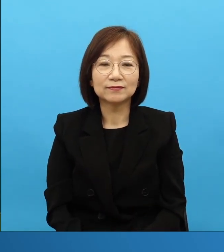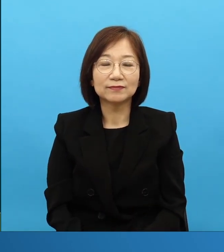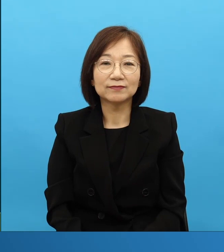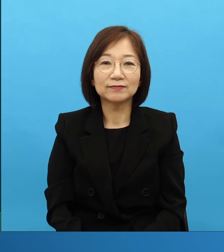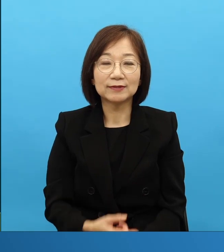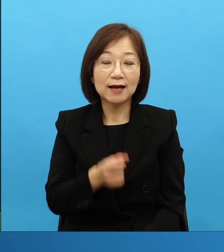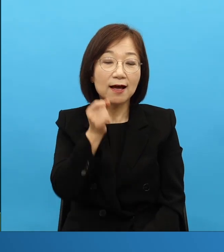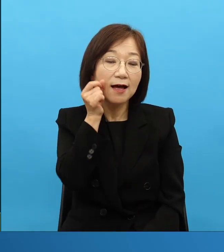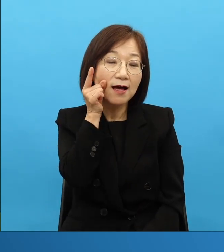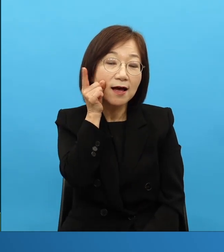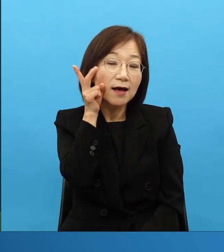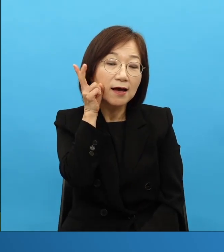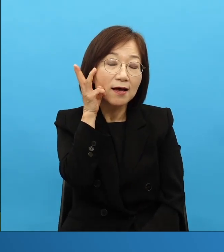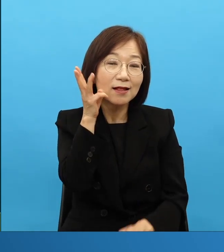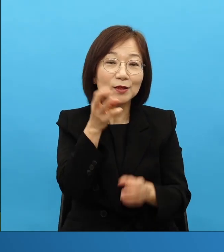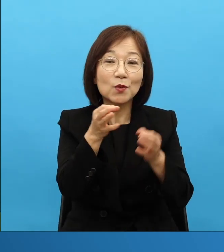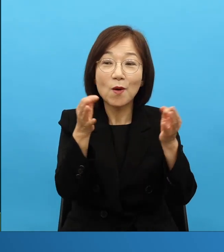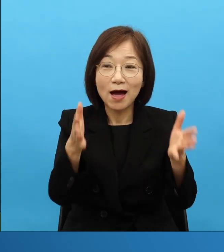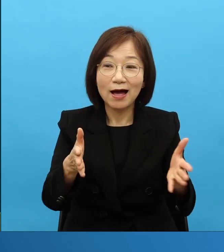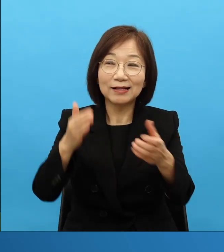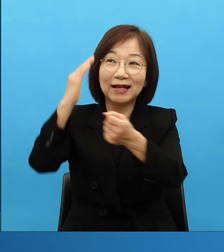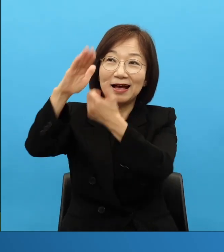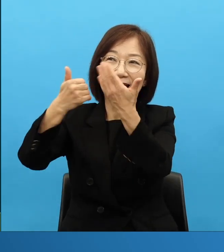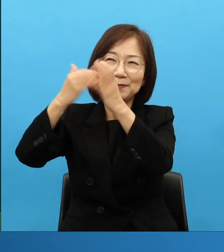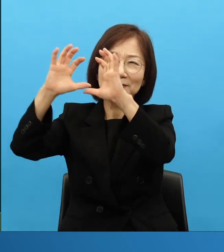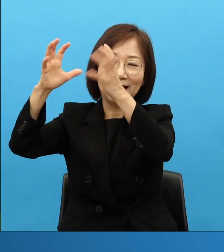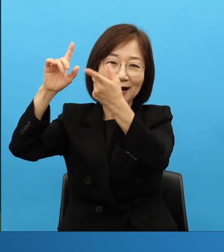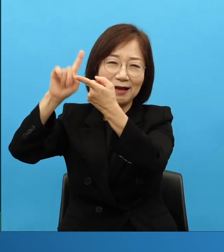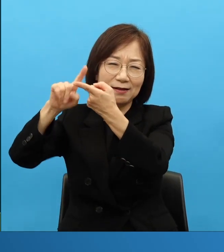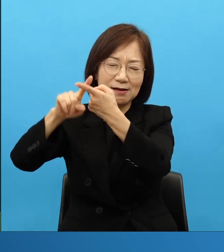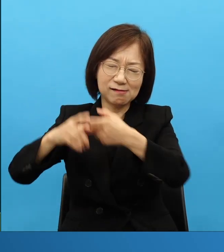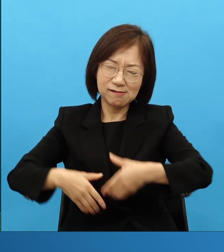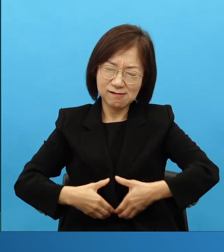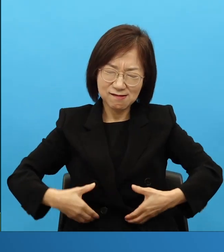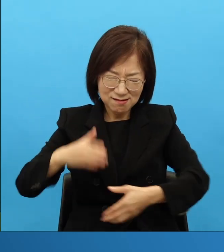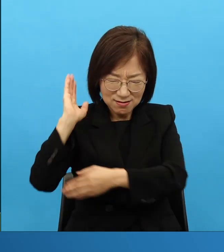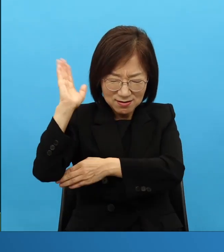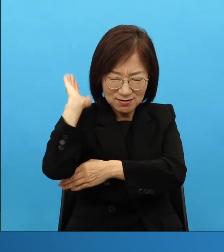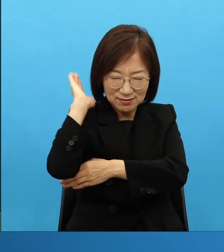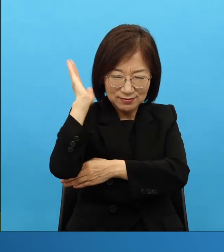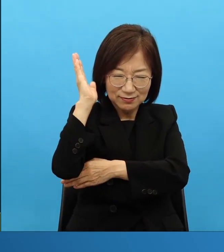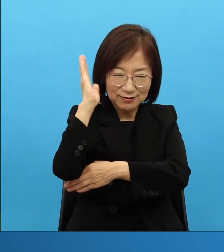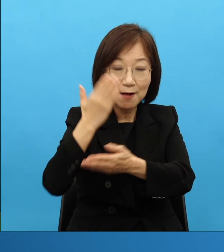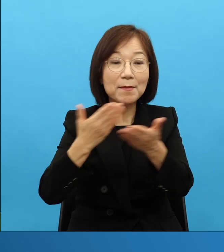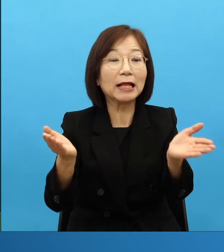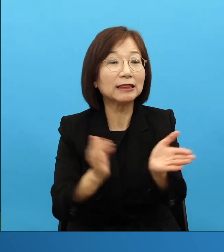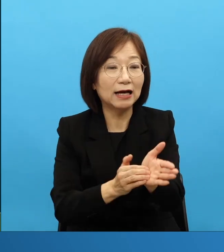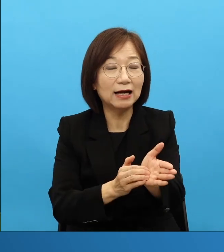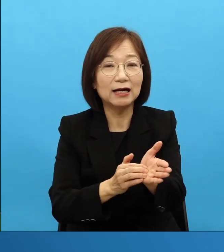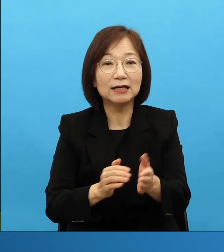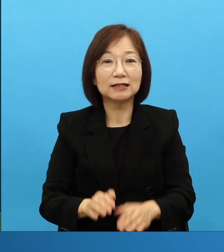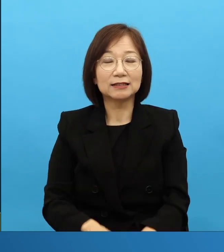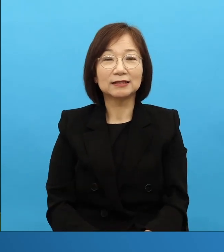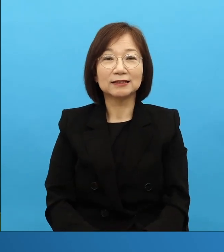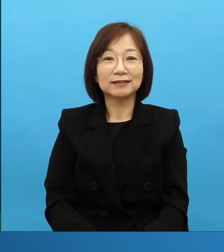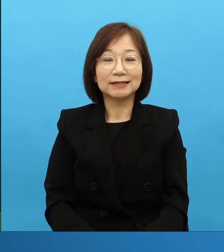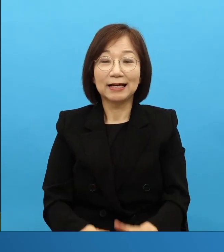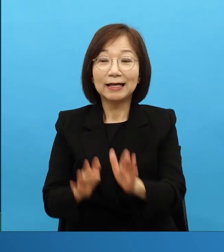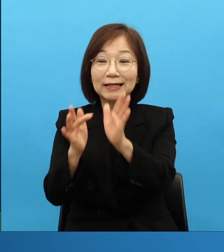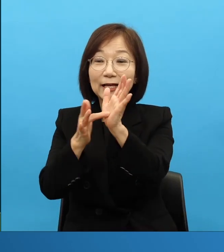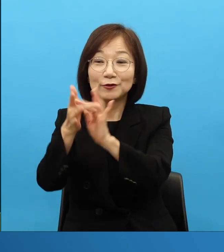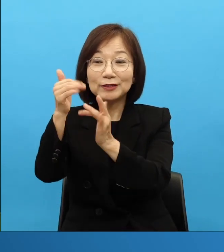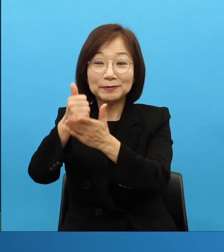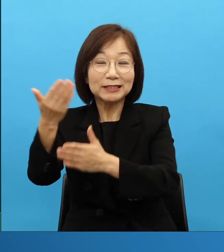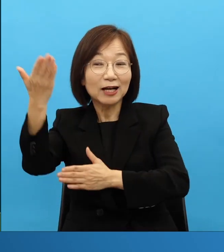동안 하나님 나라에 대하여 담대히 설명했다고요. For 3 months he boldly spoke of 그게 the kingdom of 누굽니까? God. 예수님께서 감난 40일